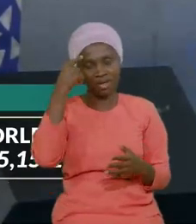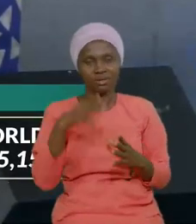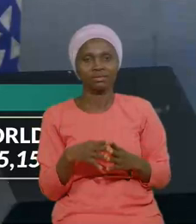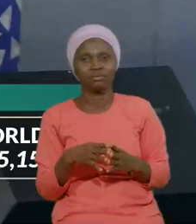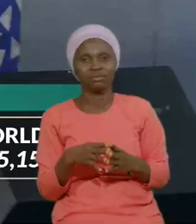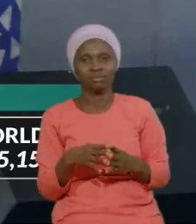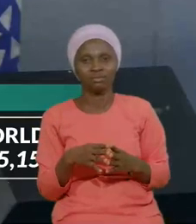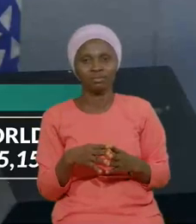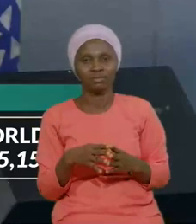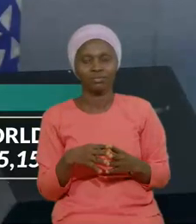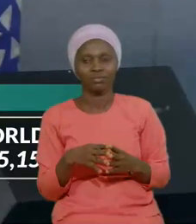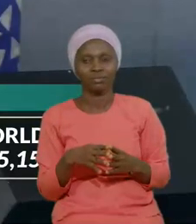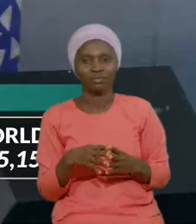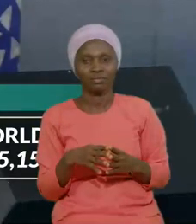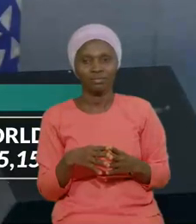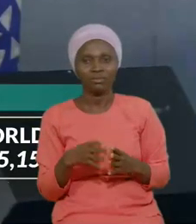Ceux qui ne réussissent jamais ont leur